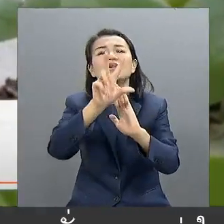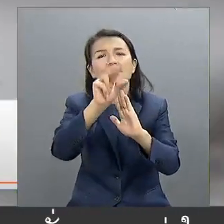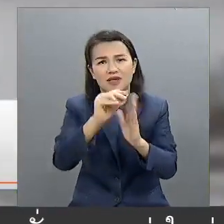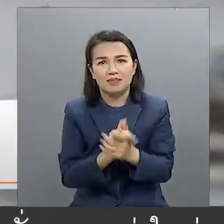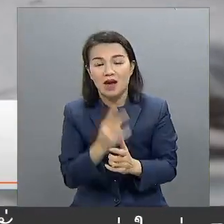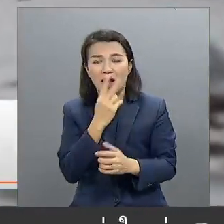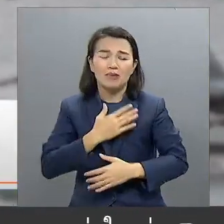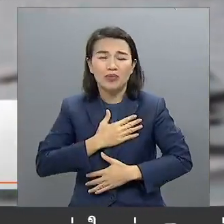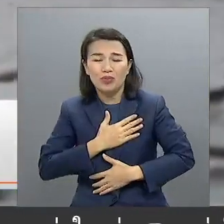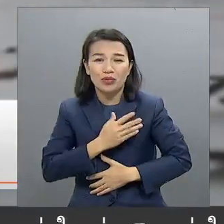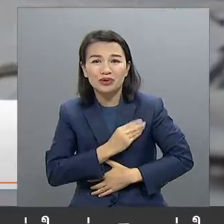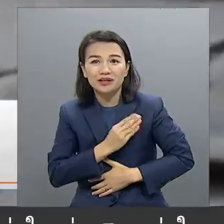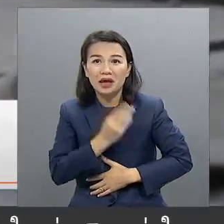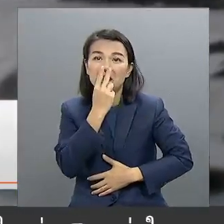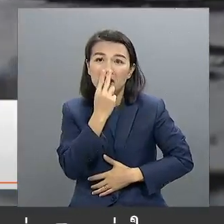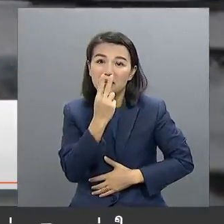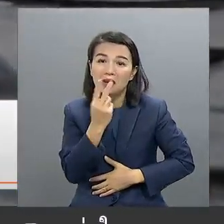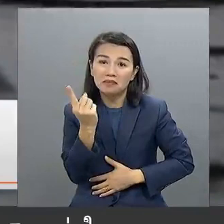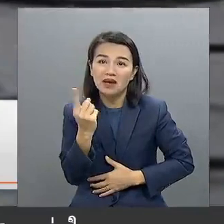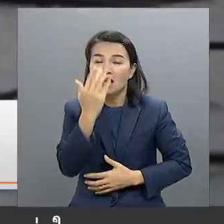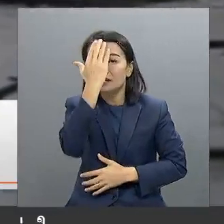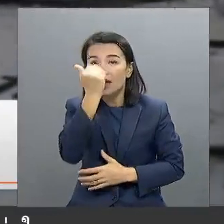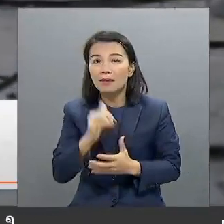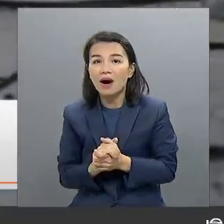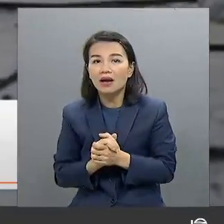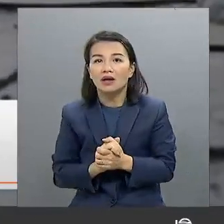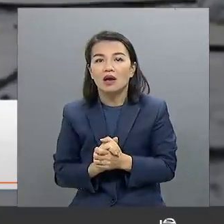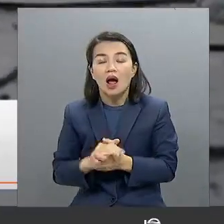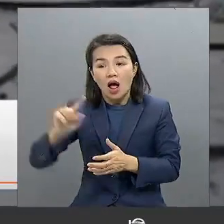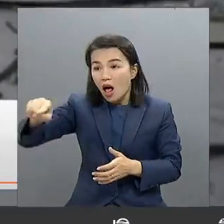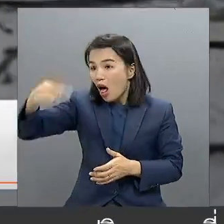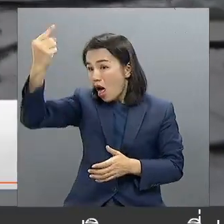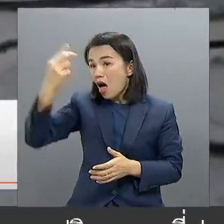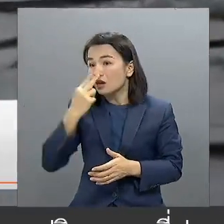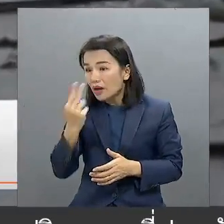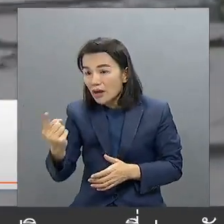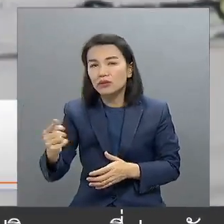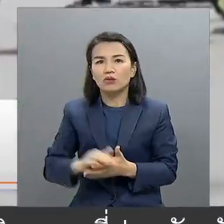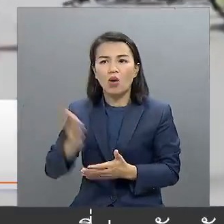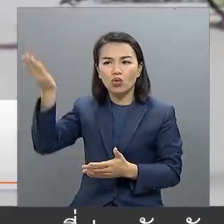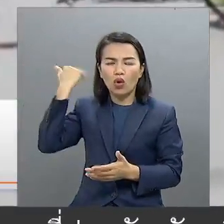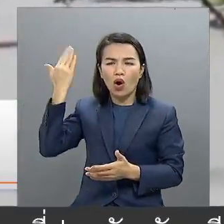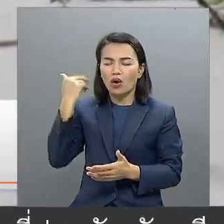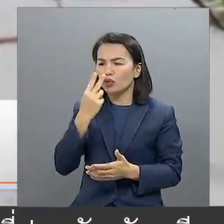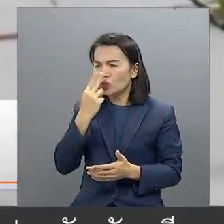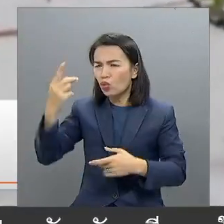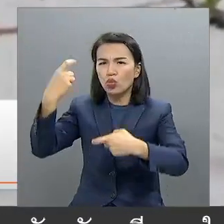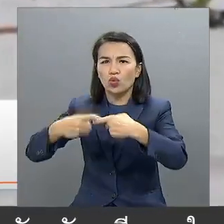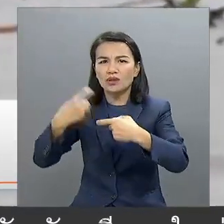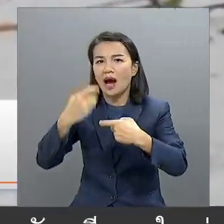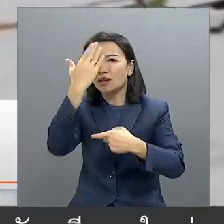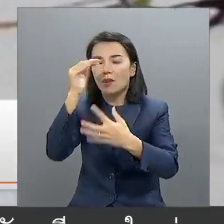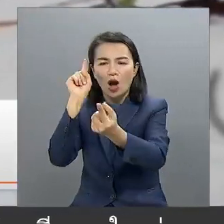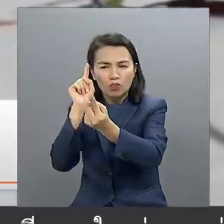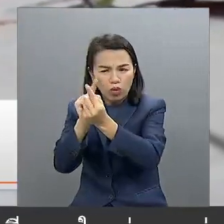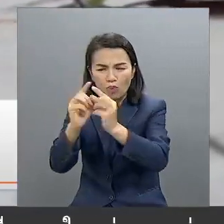เจ้าเิที่ทได้พบเห็เปอย่างมากเขาบอกวา น่ะเป็ประกดการที่หาดูได้ยากมากเนองจากในเวลาทผ่านมานะคะไม่พบเห็นปุ่ก่